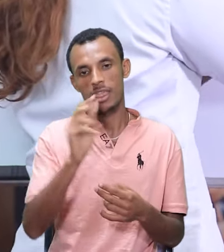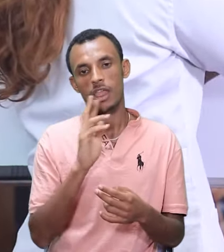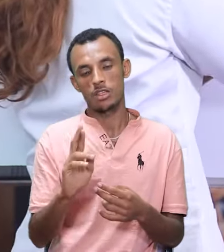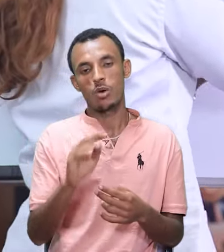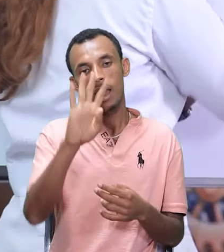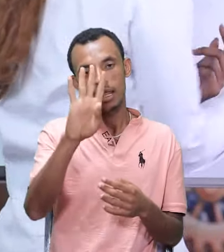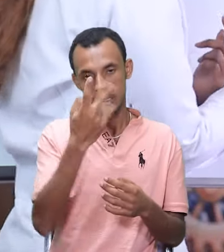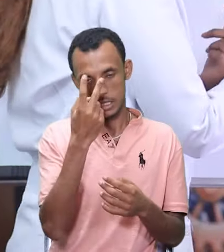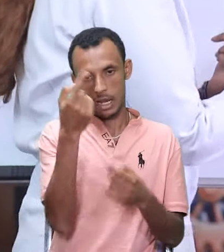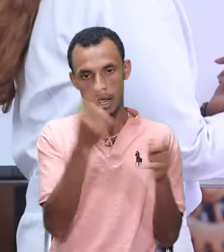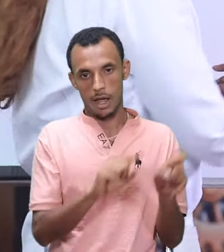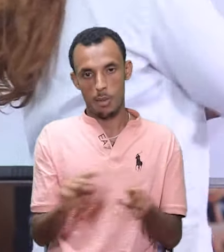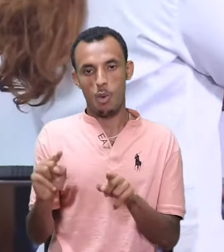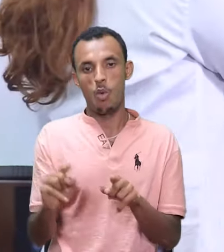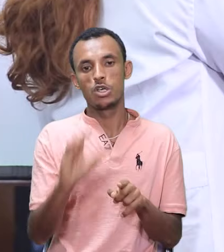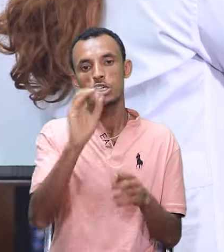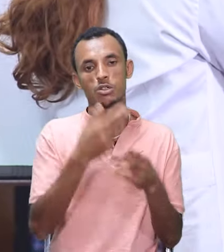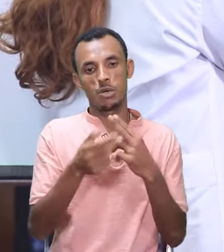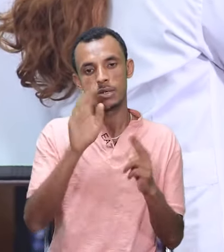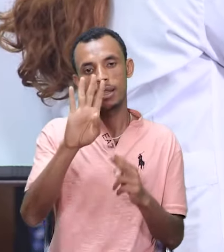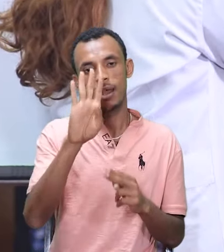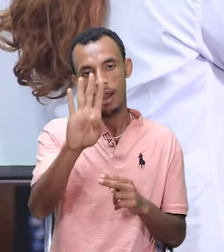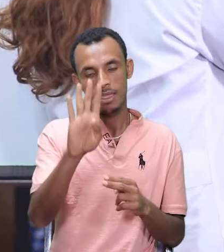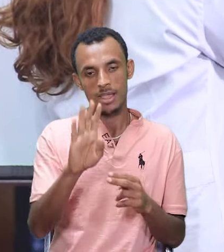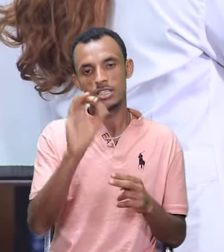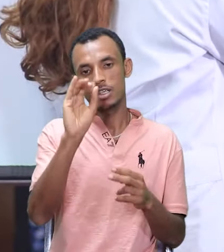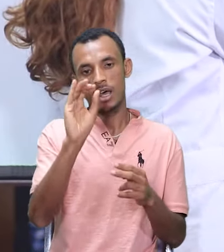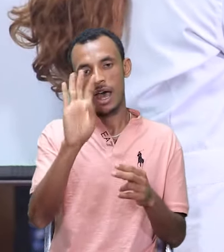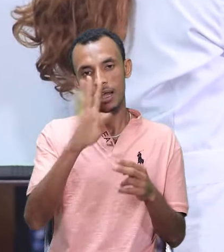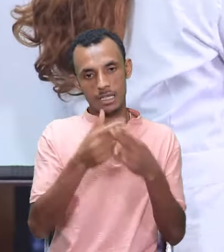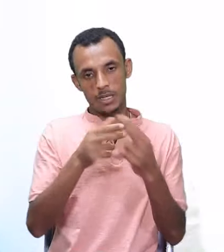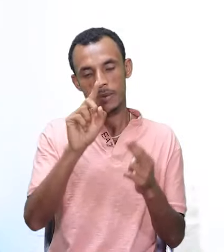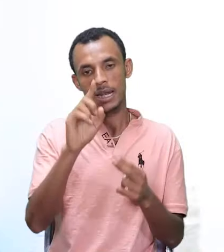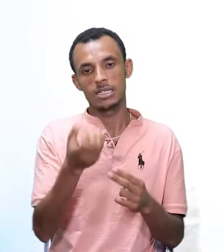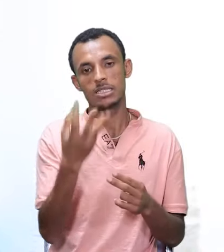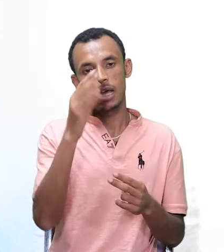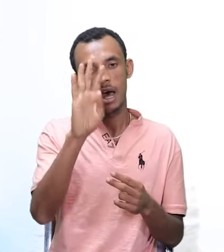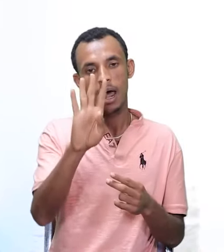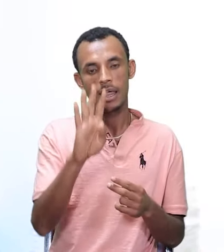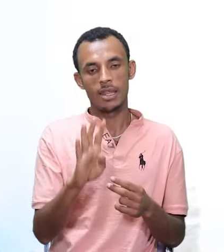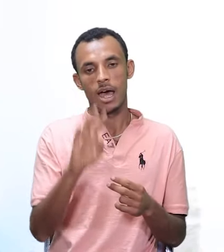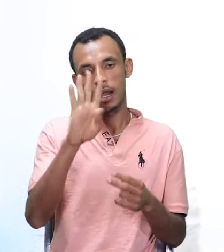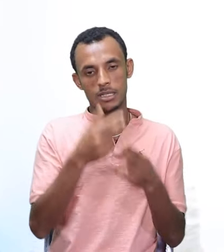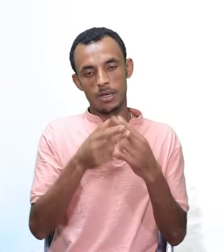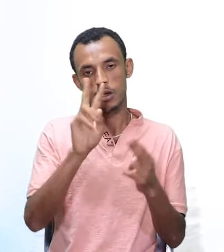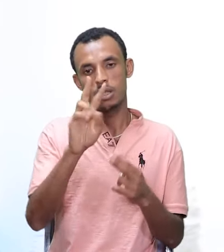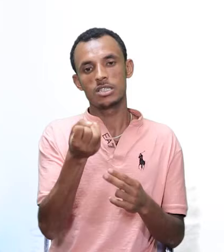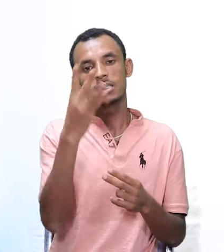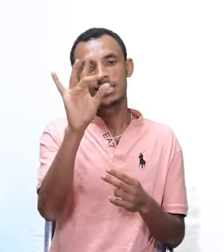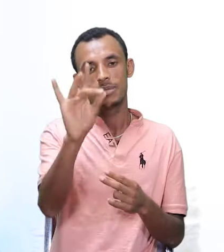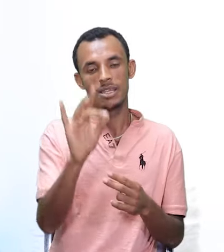ስናይ አሁንም 0 ጊዜ 4 0 ይሆናል። 0 ጊዜ 1 4 ይሆናል። 4 ጊዜ 2 8